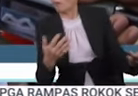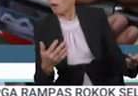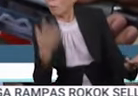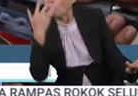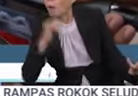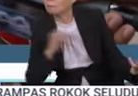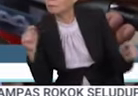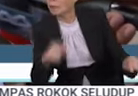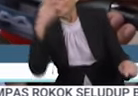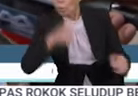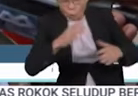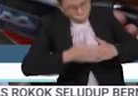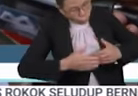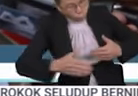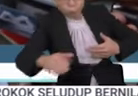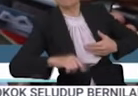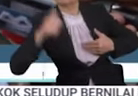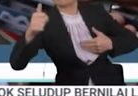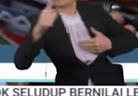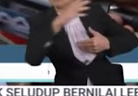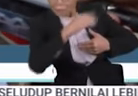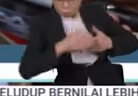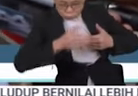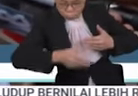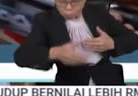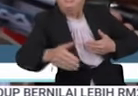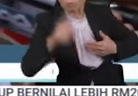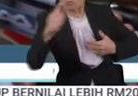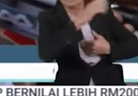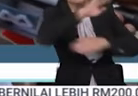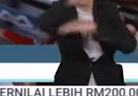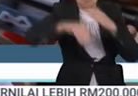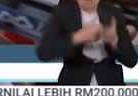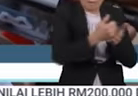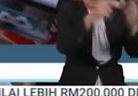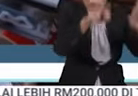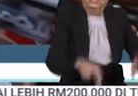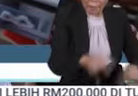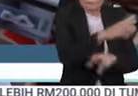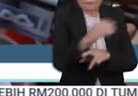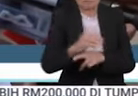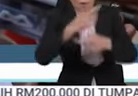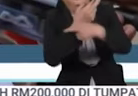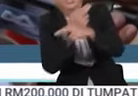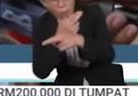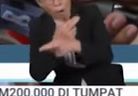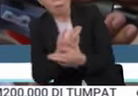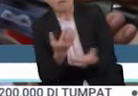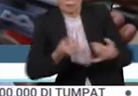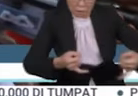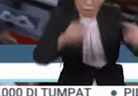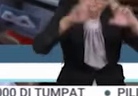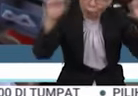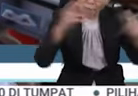pastikan perjalanannya baik dan semua bantuan kepada rakyat dan repair sama ada